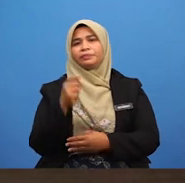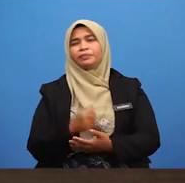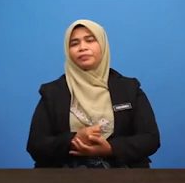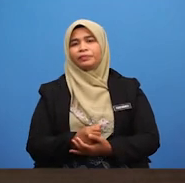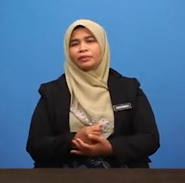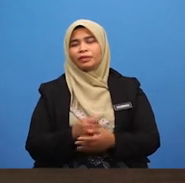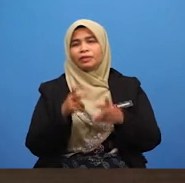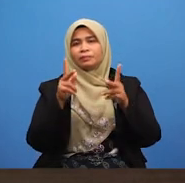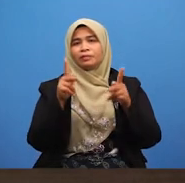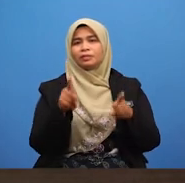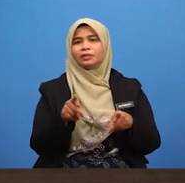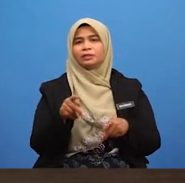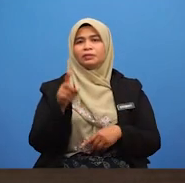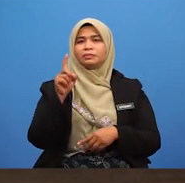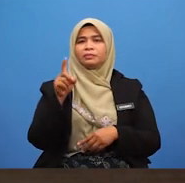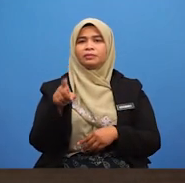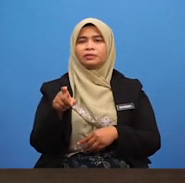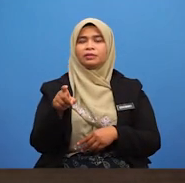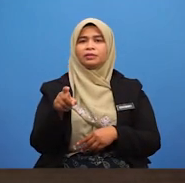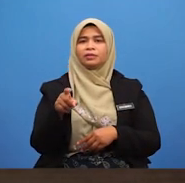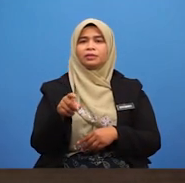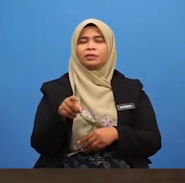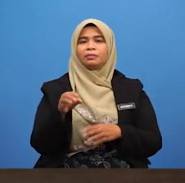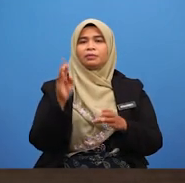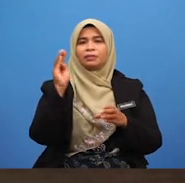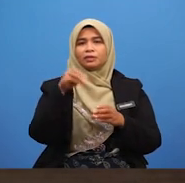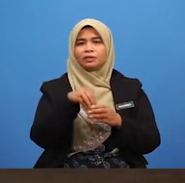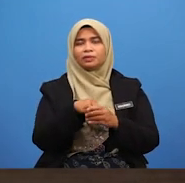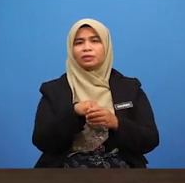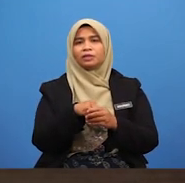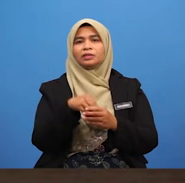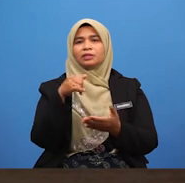Okey, pelajar mesti menyemat peniti